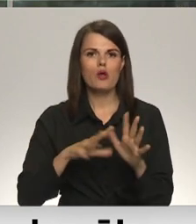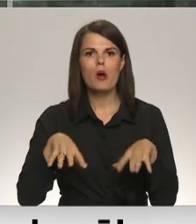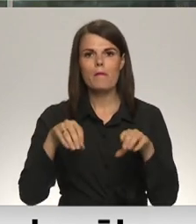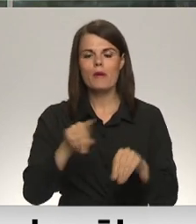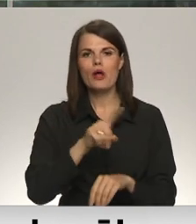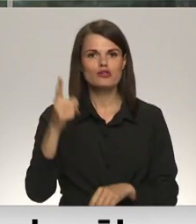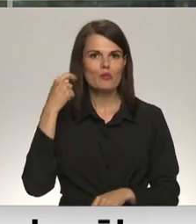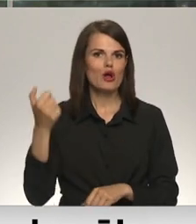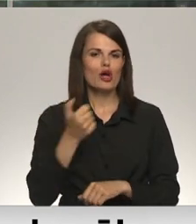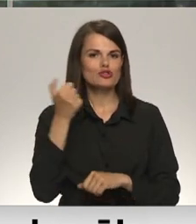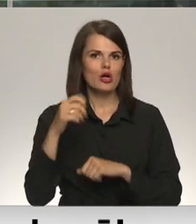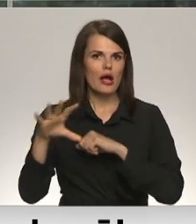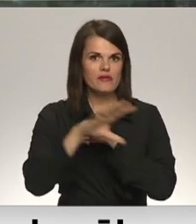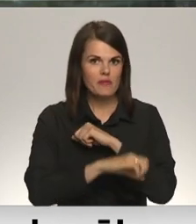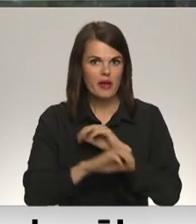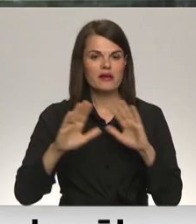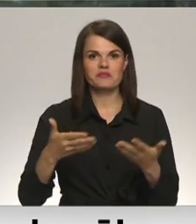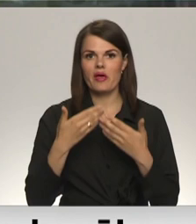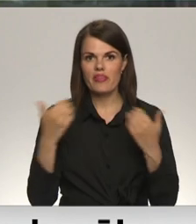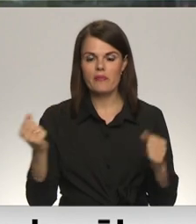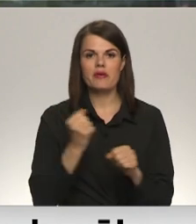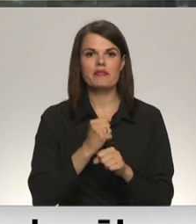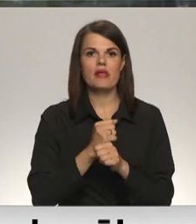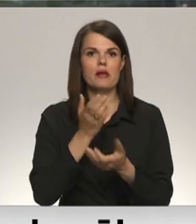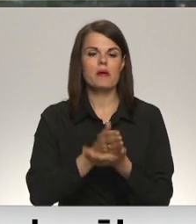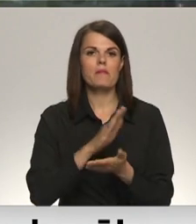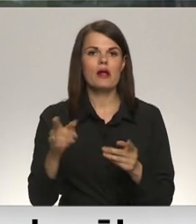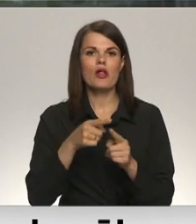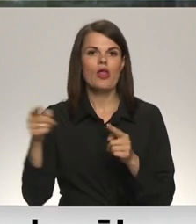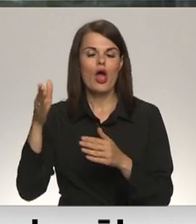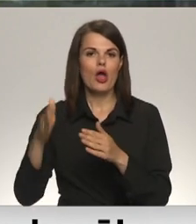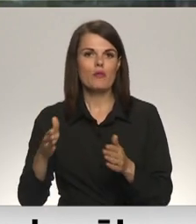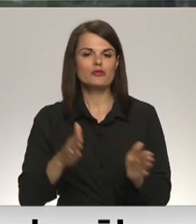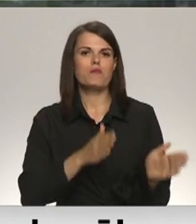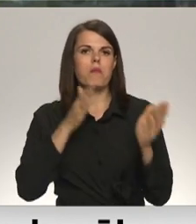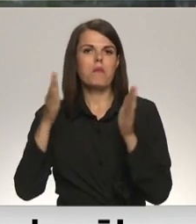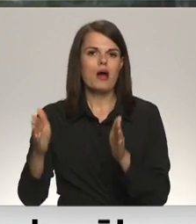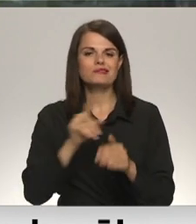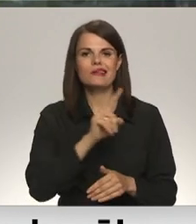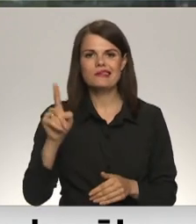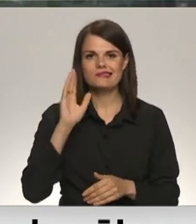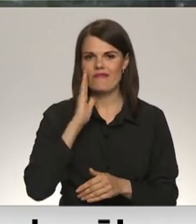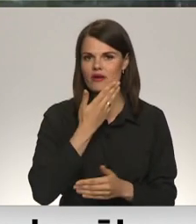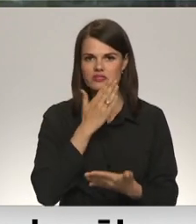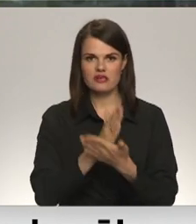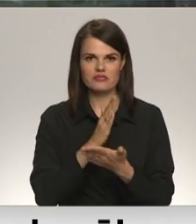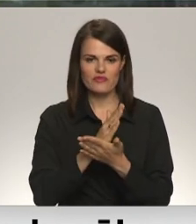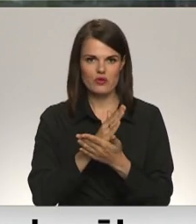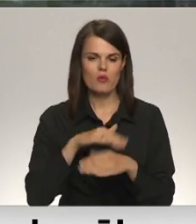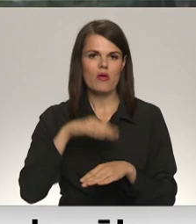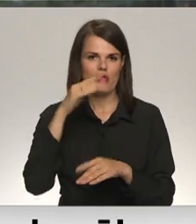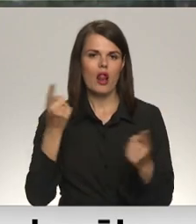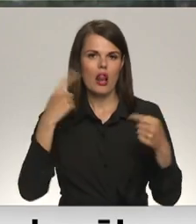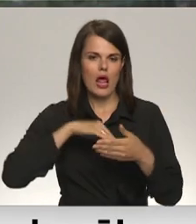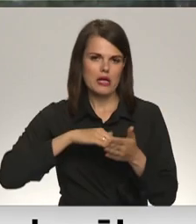tas netika izdarīts. Darba noslēgšanas termiņš tagad pārcelts līdz vasaras vidum, tas laikapstākļu dēļ